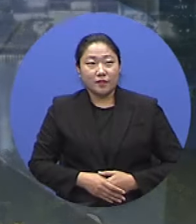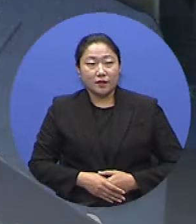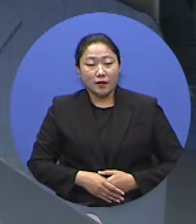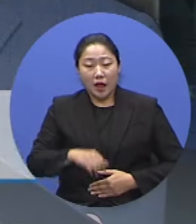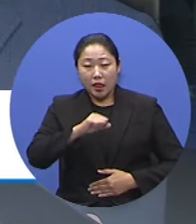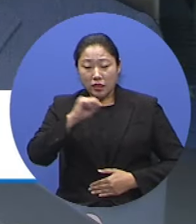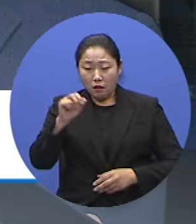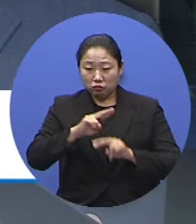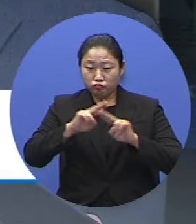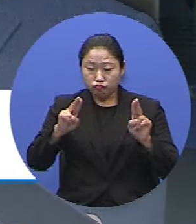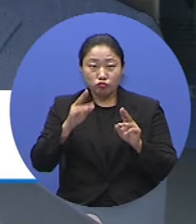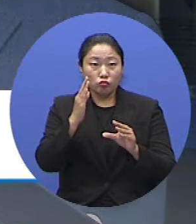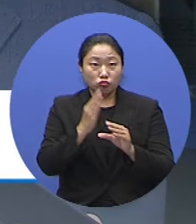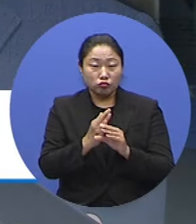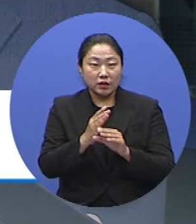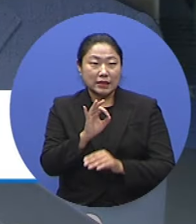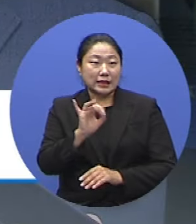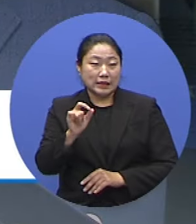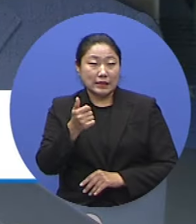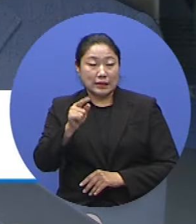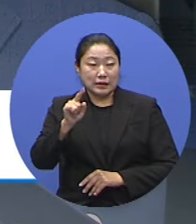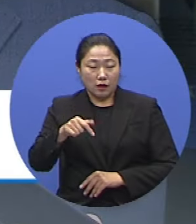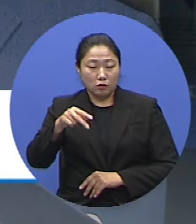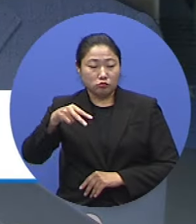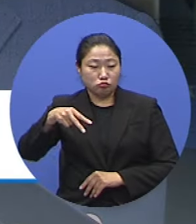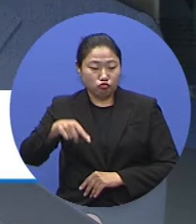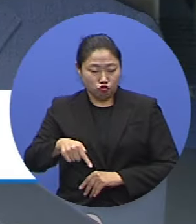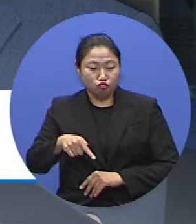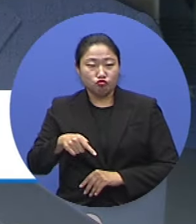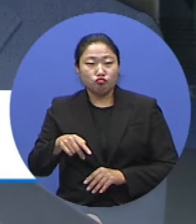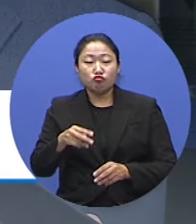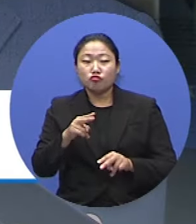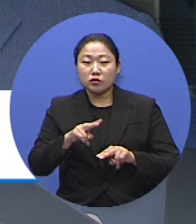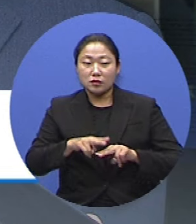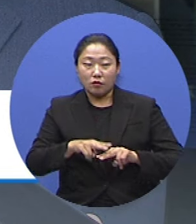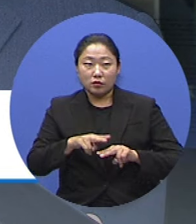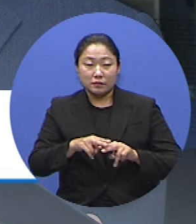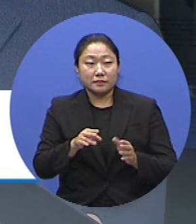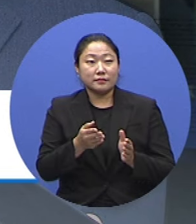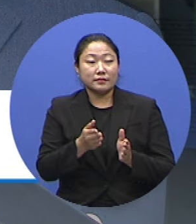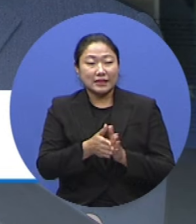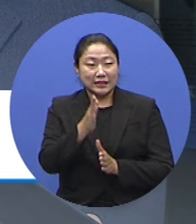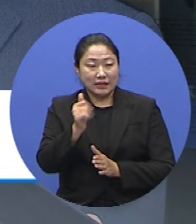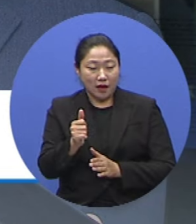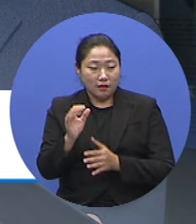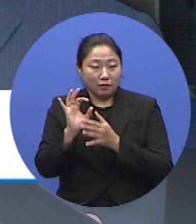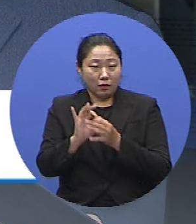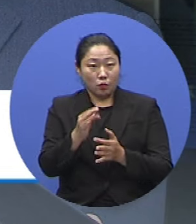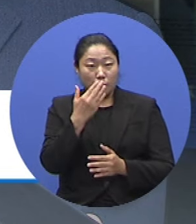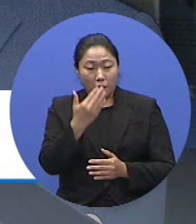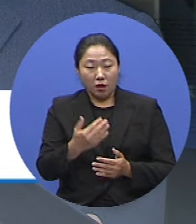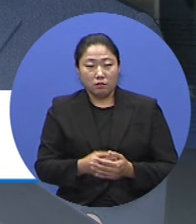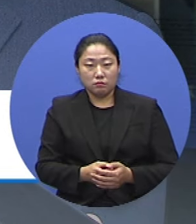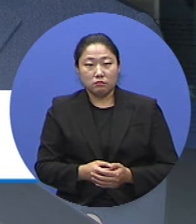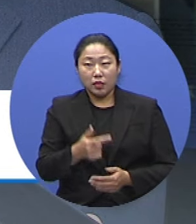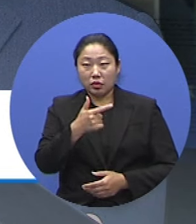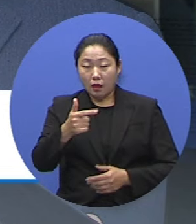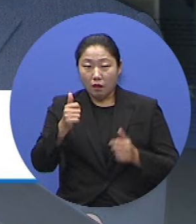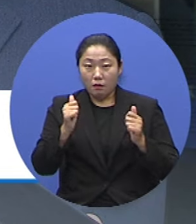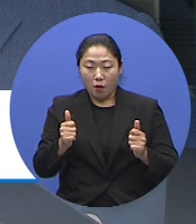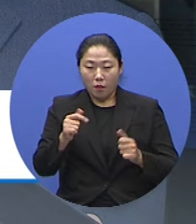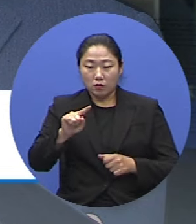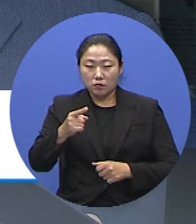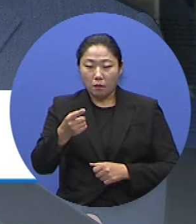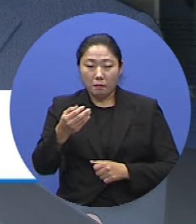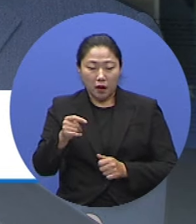당선 무효 위기에 놓여 있던 이학수 정읍시장이 시장직을 유지하게 됐습니다. 오늘 대법원이 벌금 1,000만